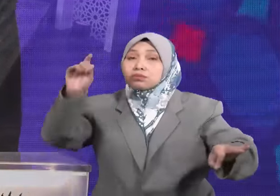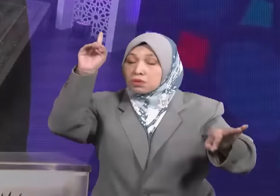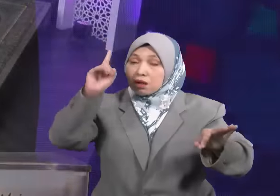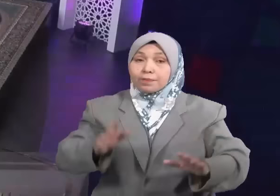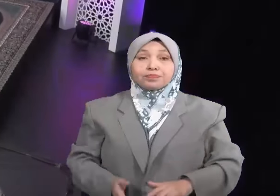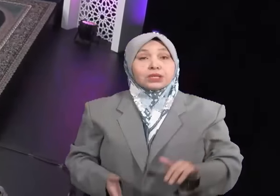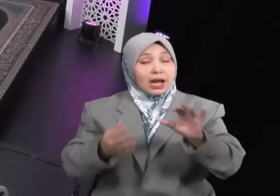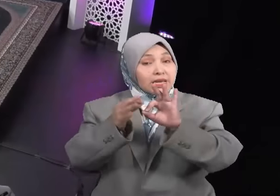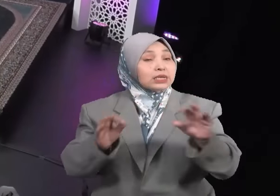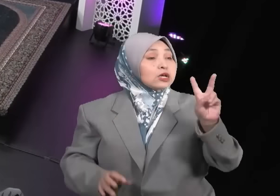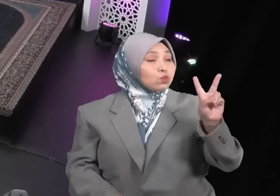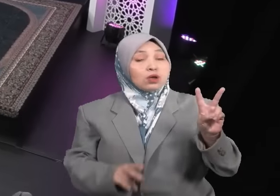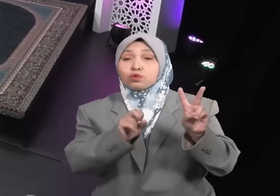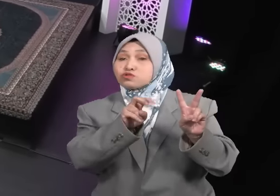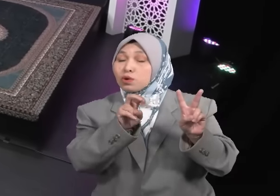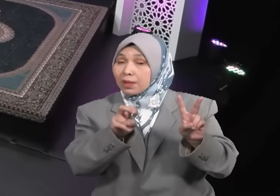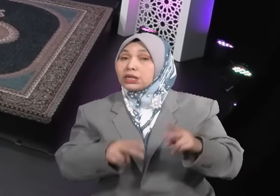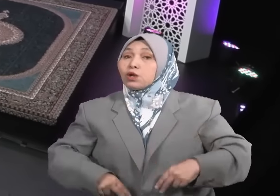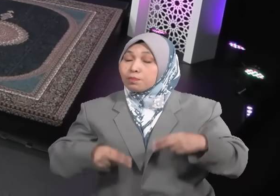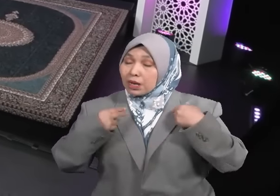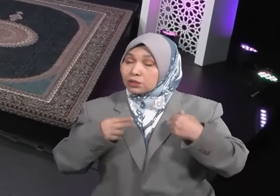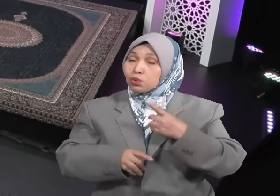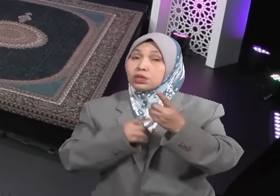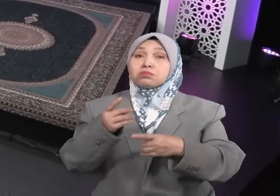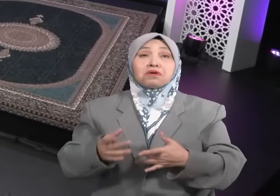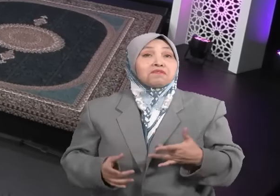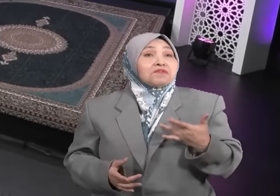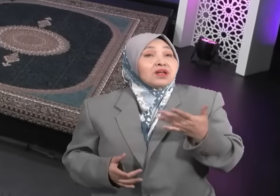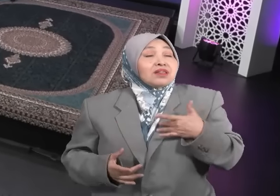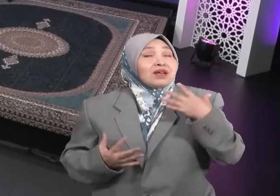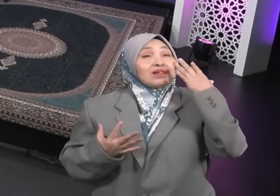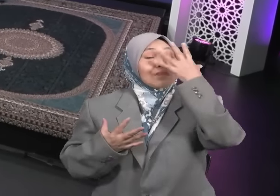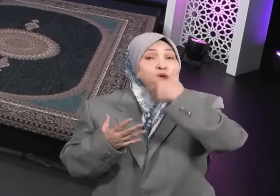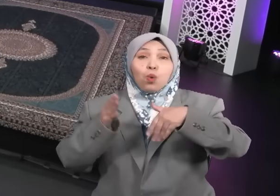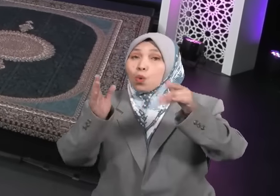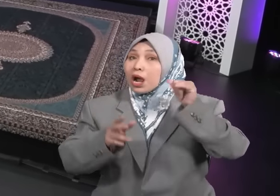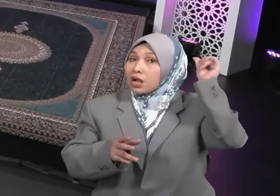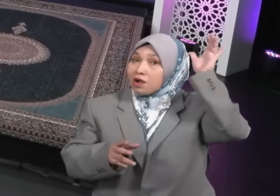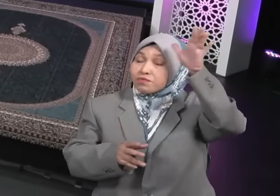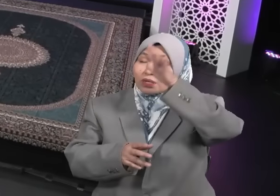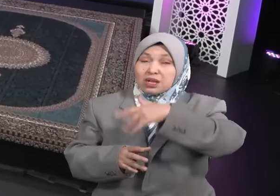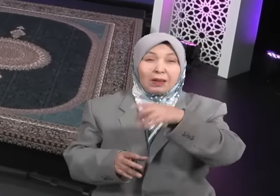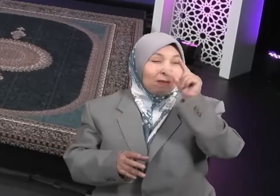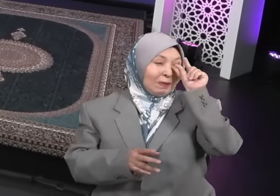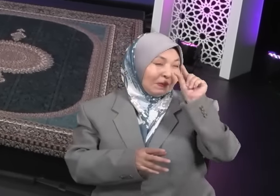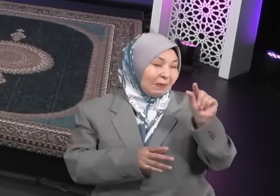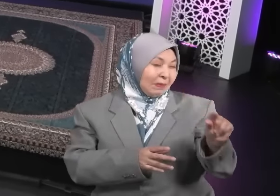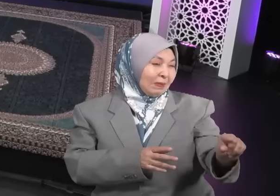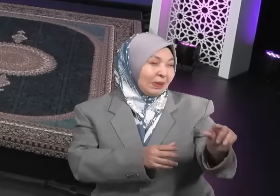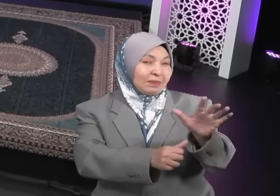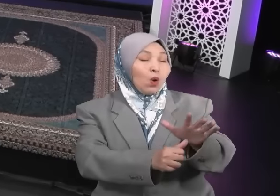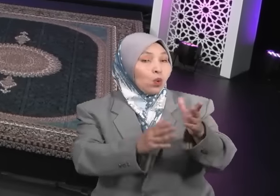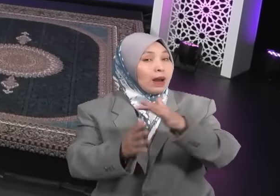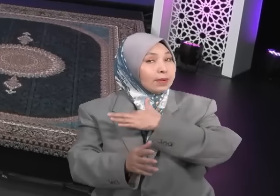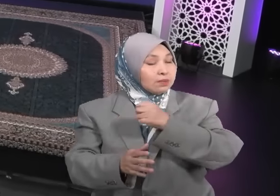Surah Al-Azim ayat yang ke-212, kehidupan di dunia dijadikan terasa indah pada pandangan orang-orang yang kafir dan mereka menghina orang-orang yang